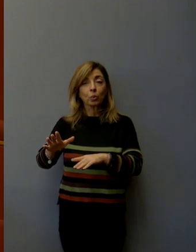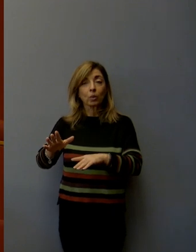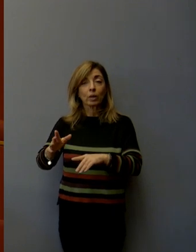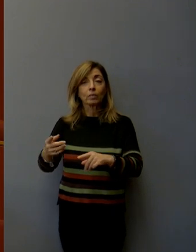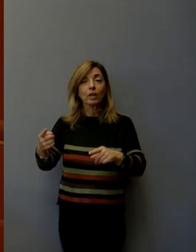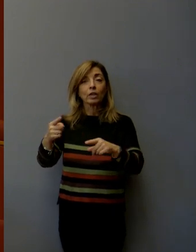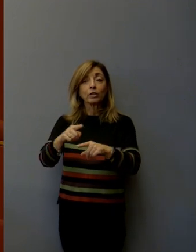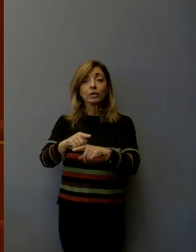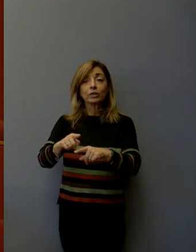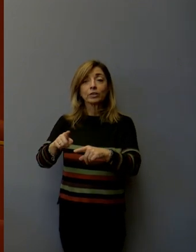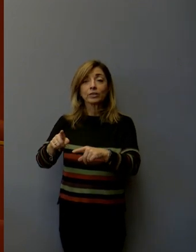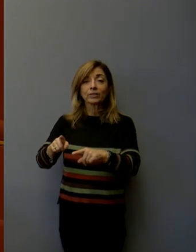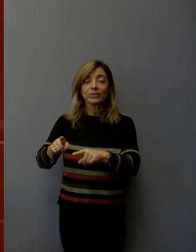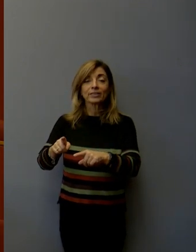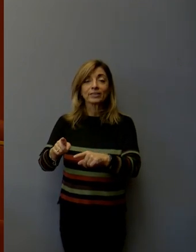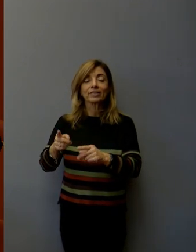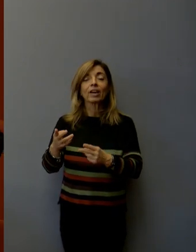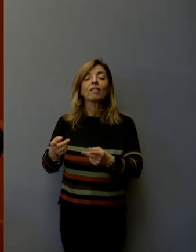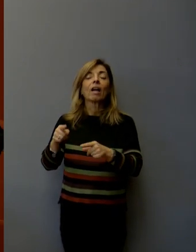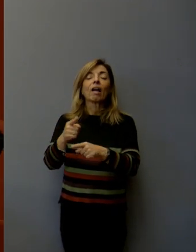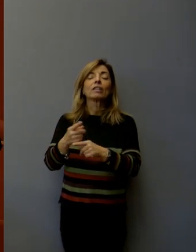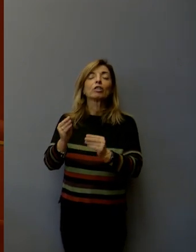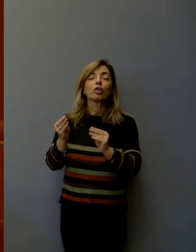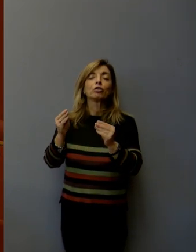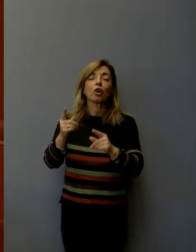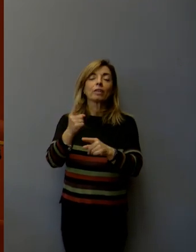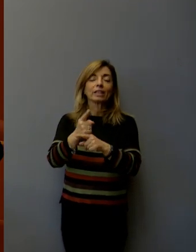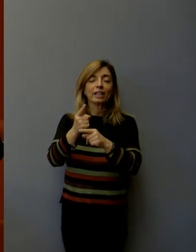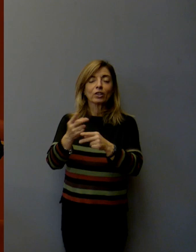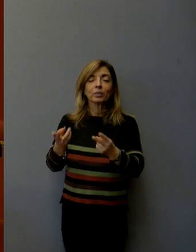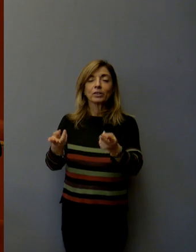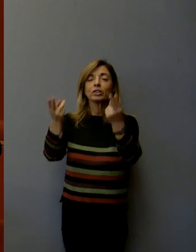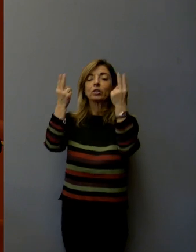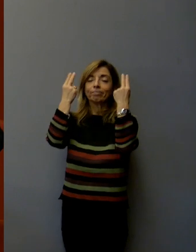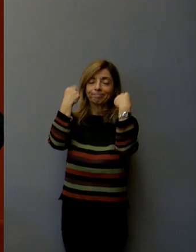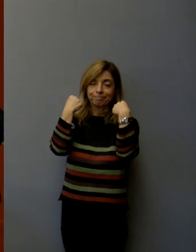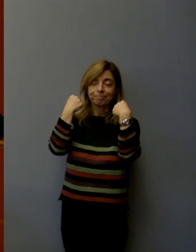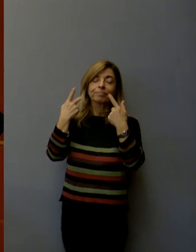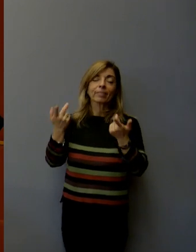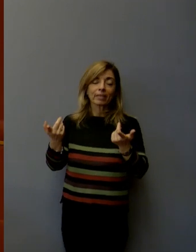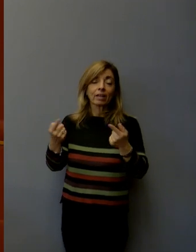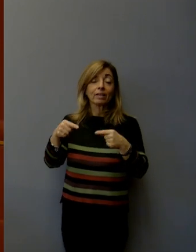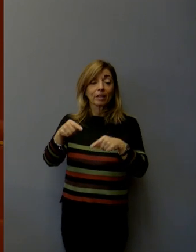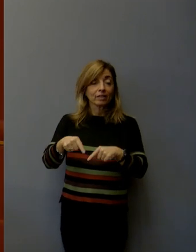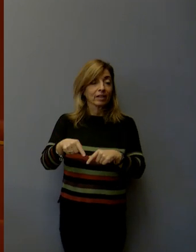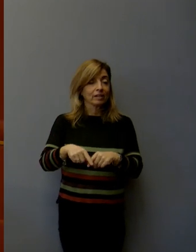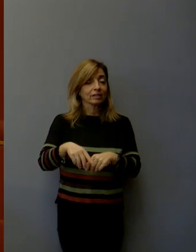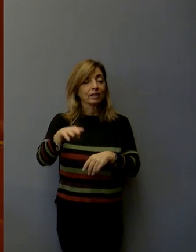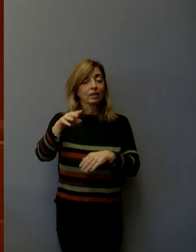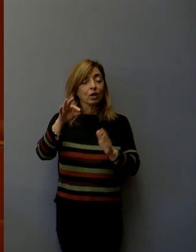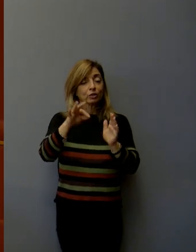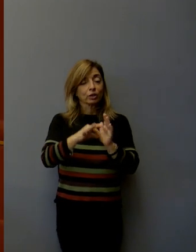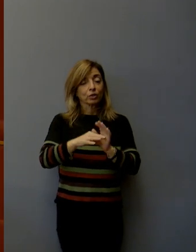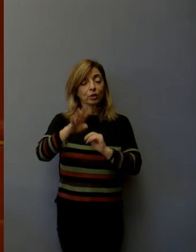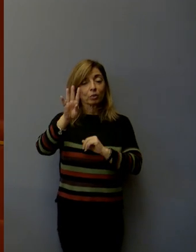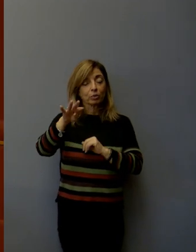succede per questo motivo l'ordine del giorno 4426 così recita